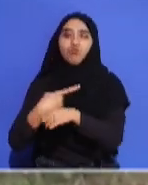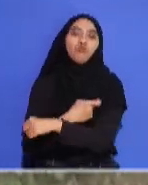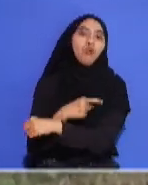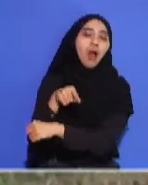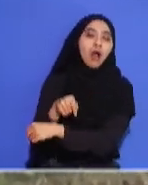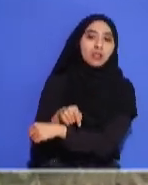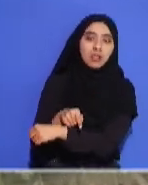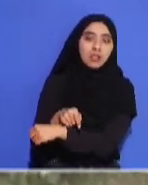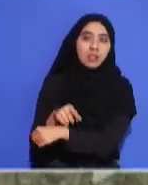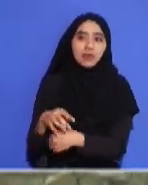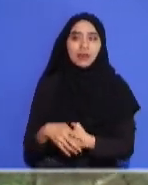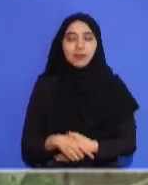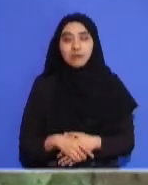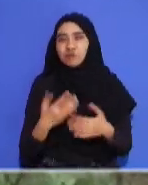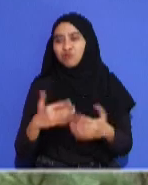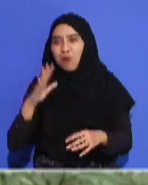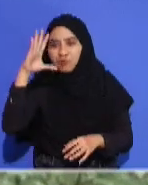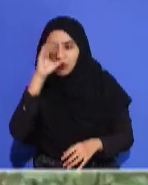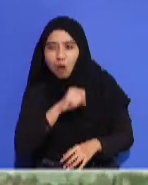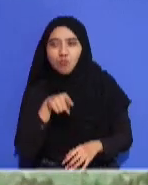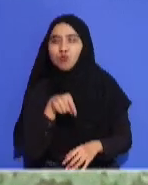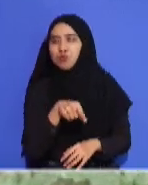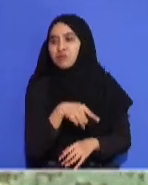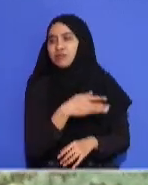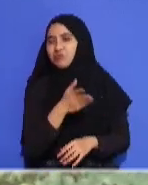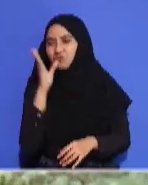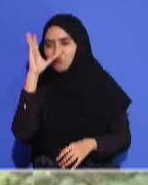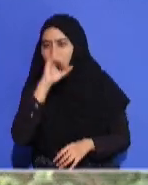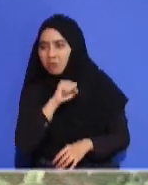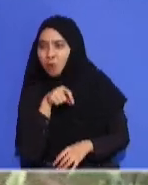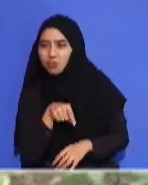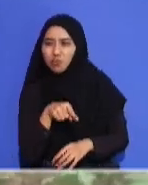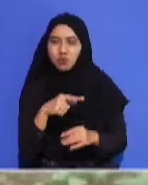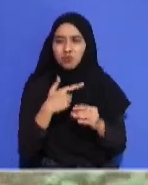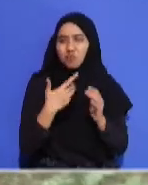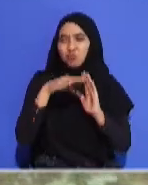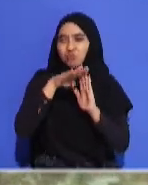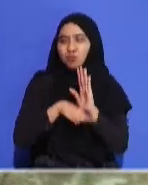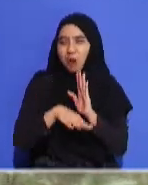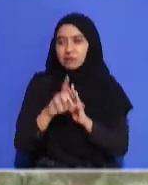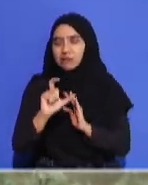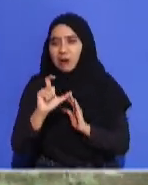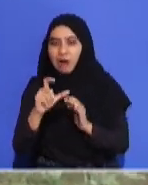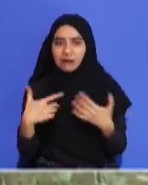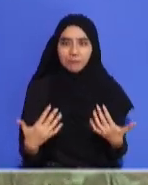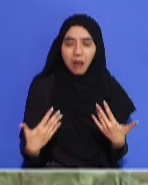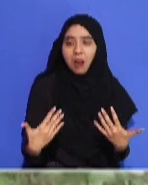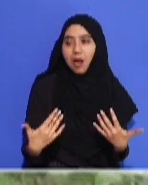tiang-tiang dosing pun do ngertos niku. Terus jenengan leng ngirangi dos pundi leng ngobati ngeten niki pripun?